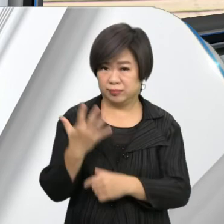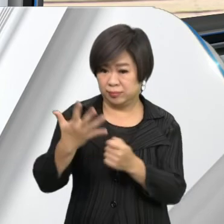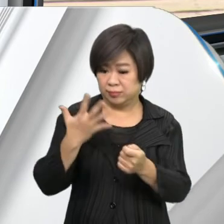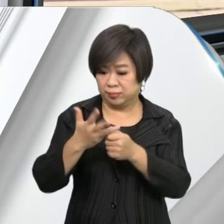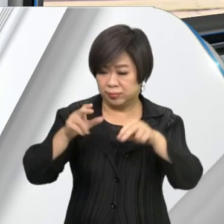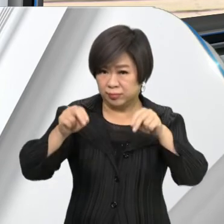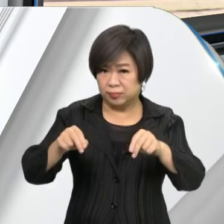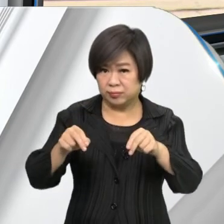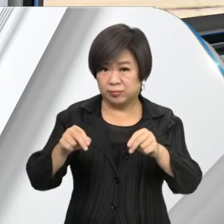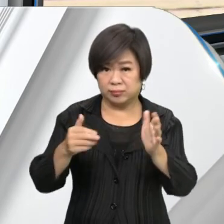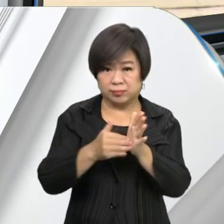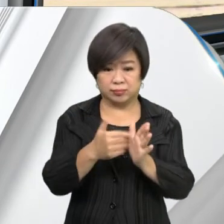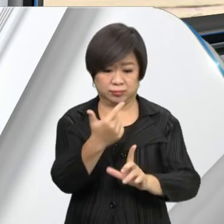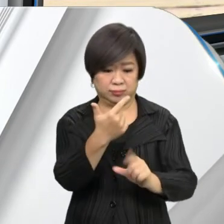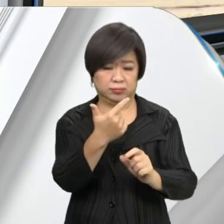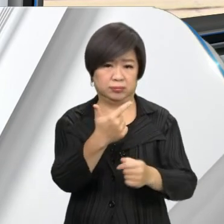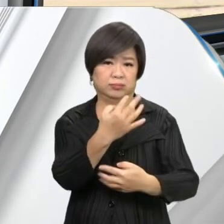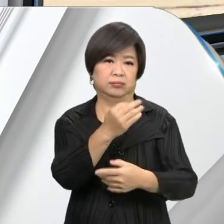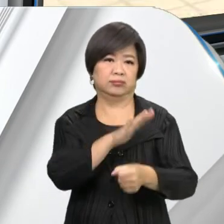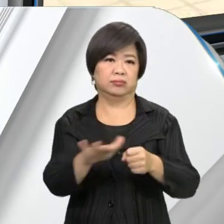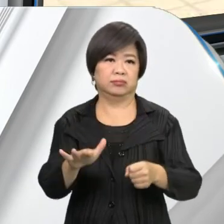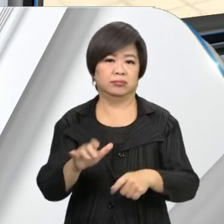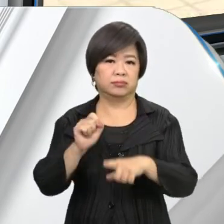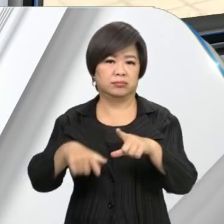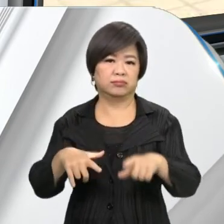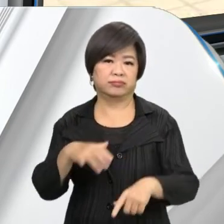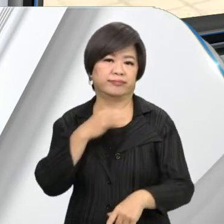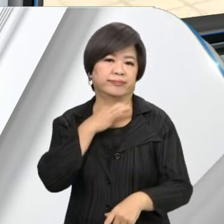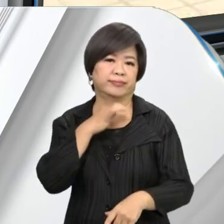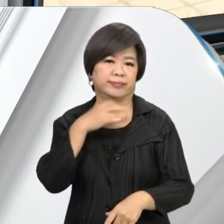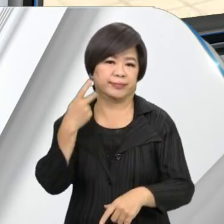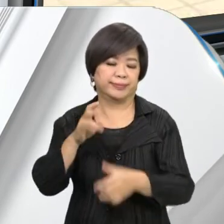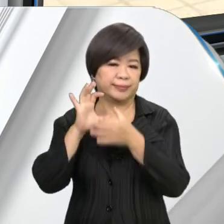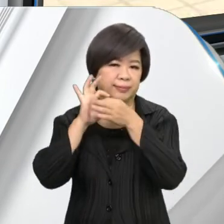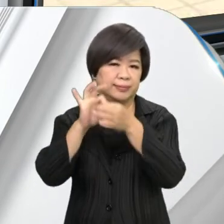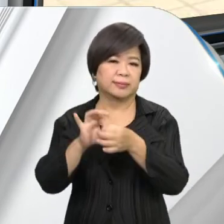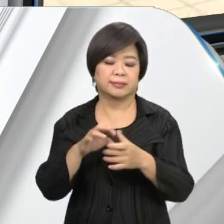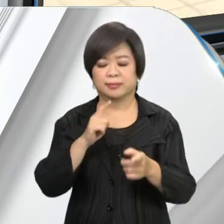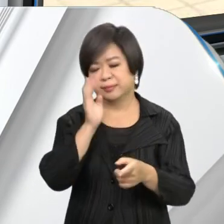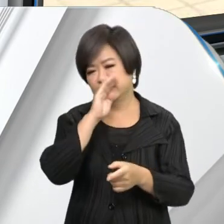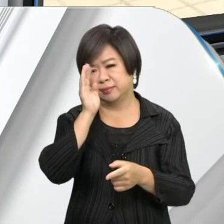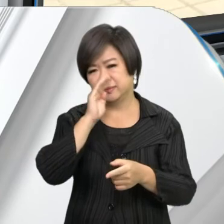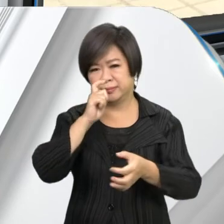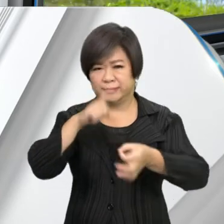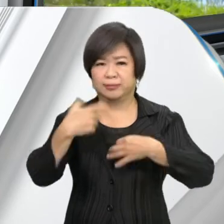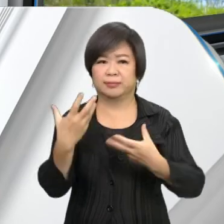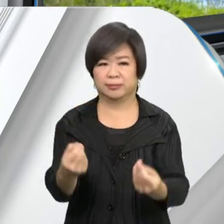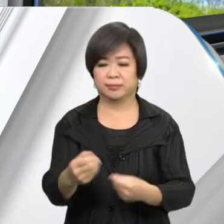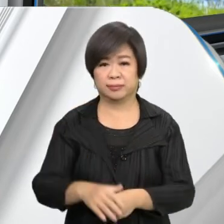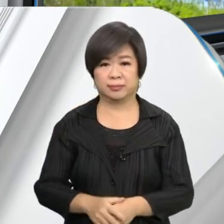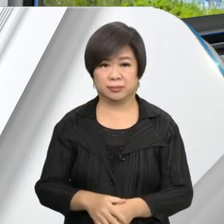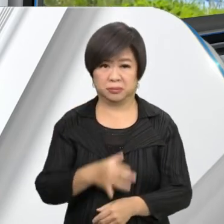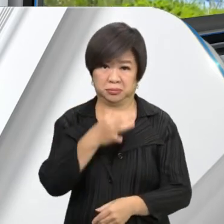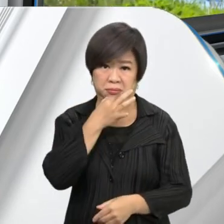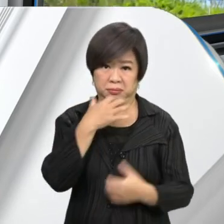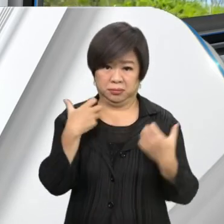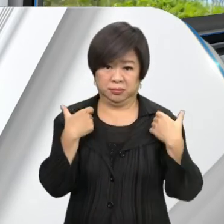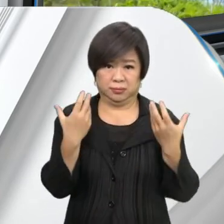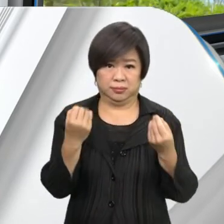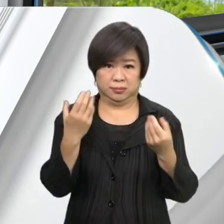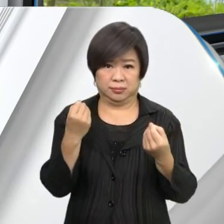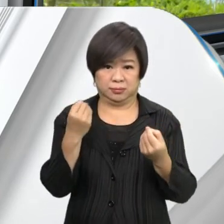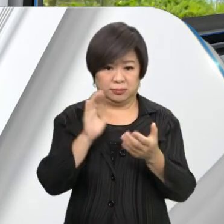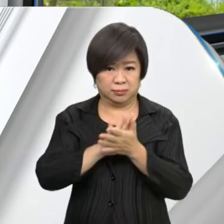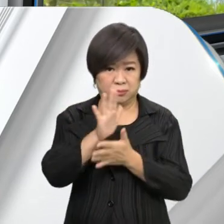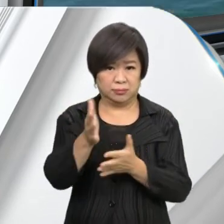到2个大起码之后，床上是总下去，各打其招的。你也讲过没人管理会发生